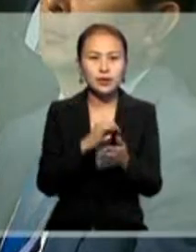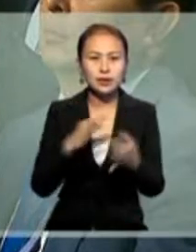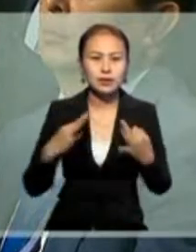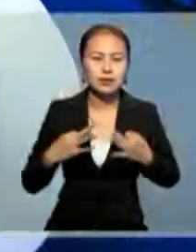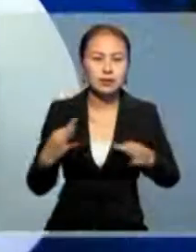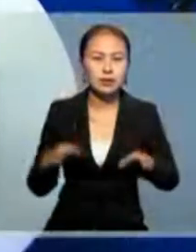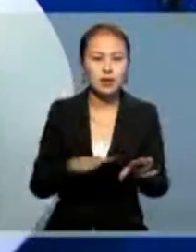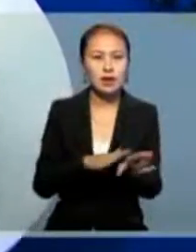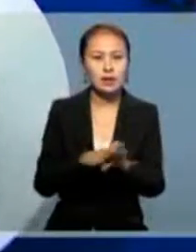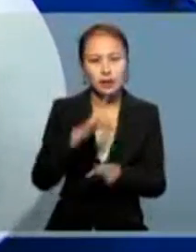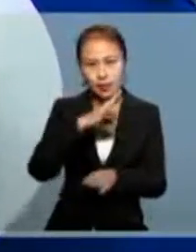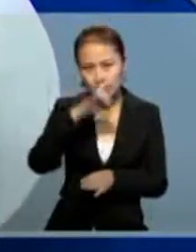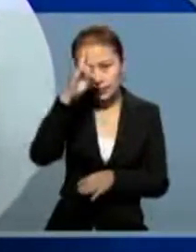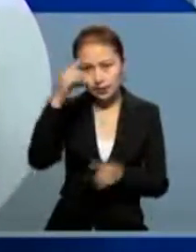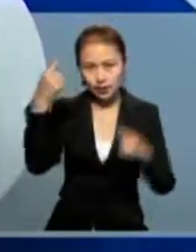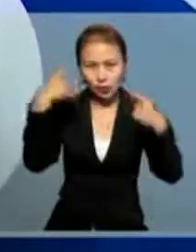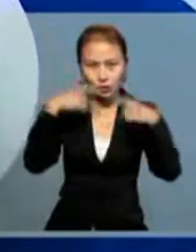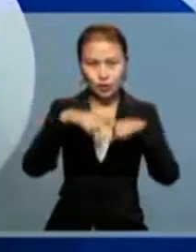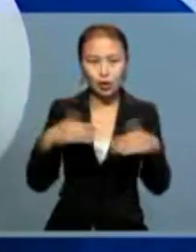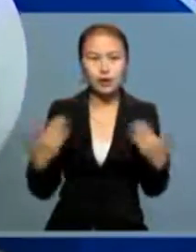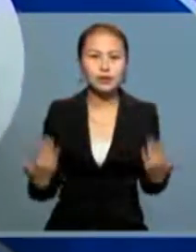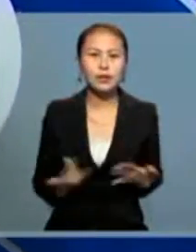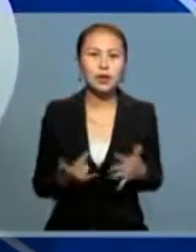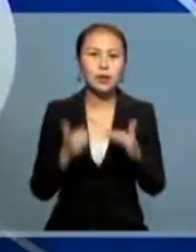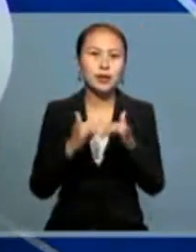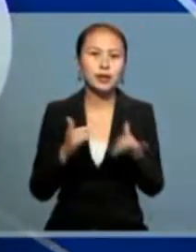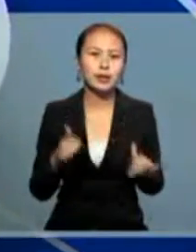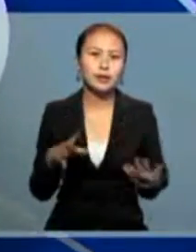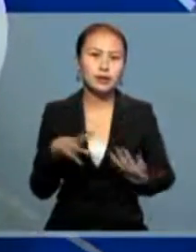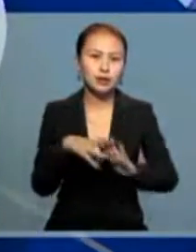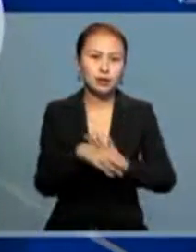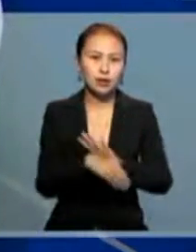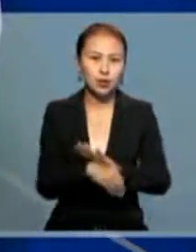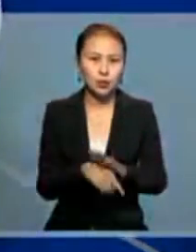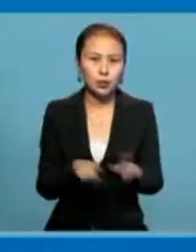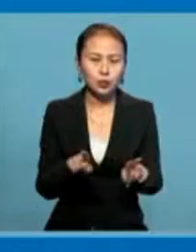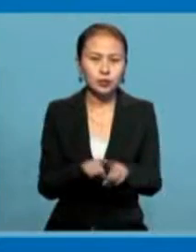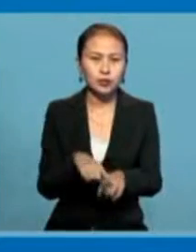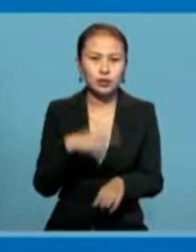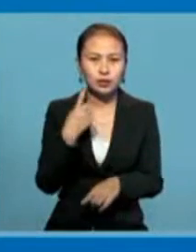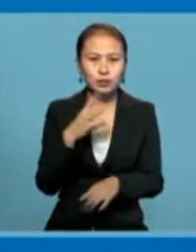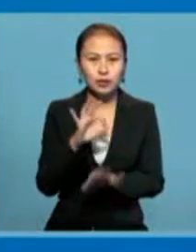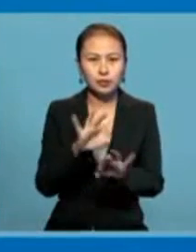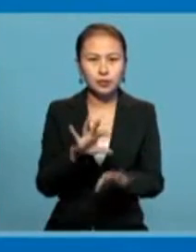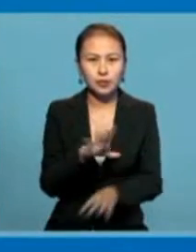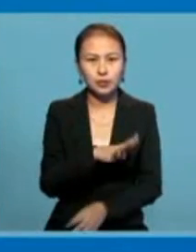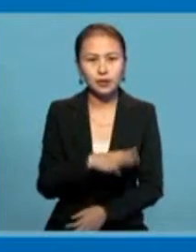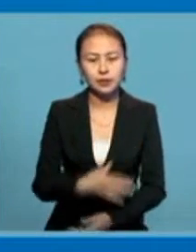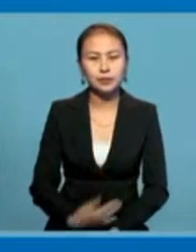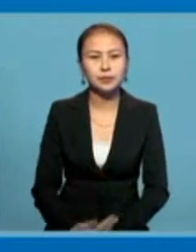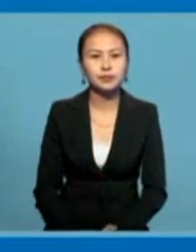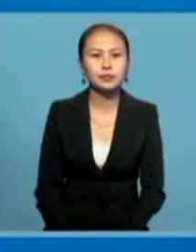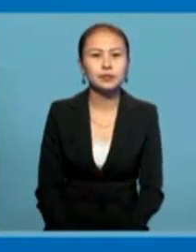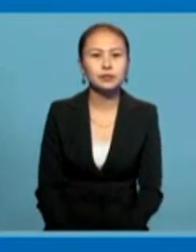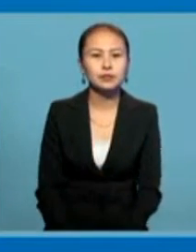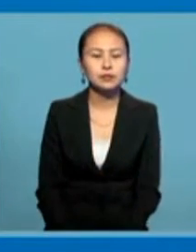индустрияландыру бағдарламасын іске асыру арқылы Қазақстан технологиялық тұрғыдан дамыған елдердің қатарына қосылатынын атап өтті.